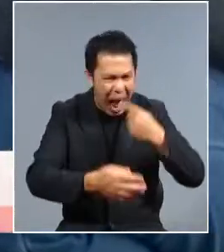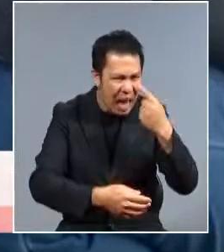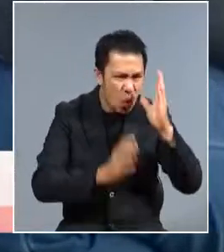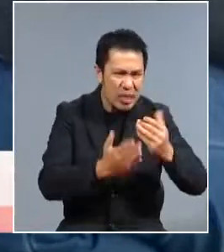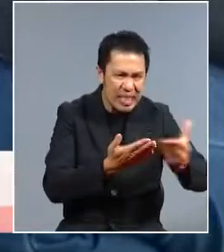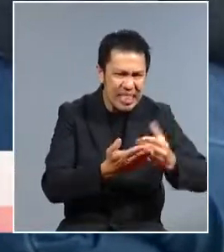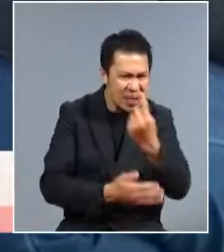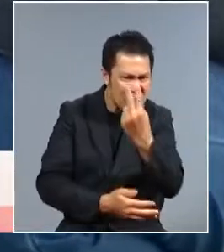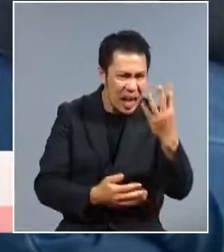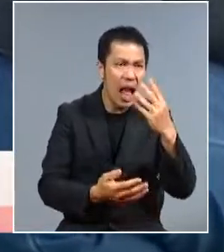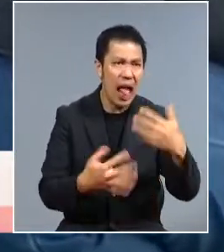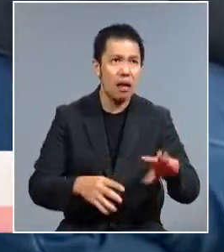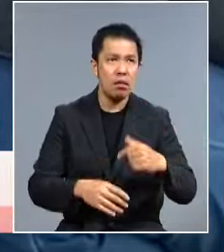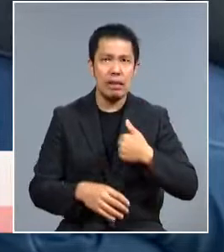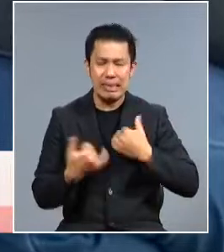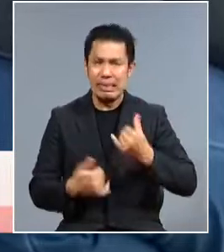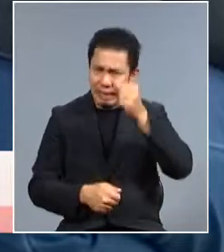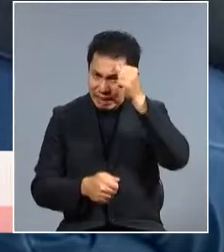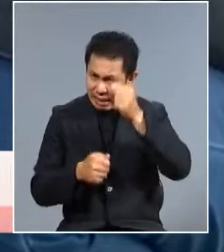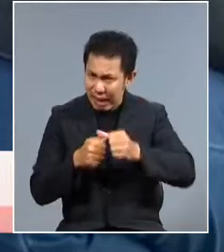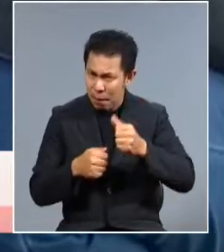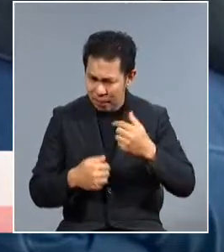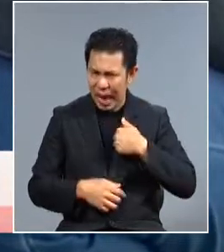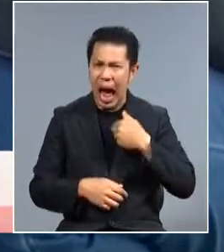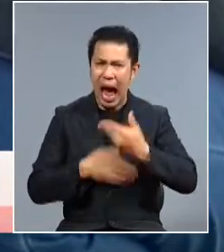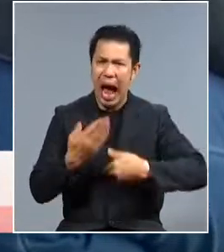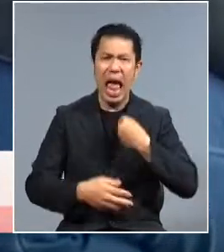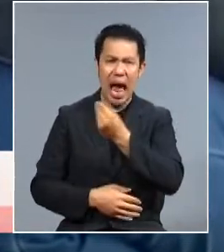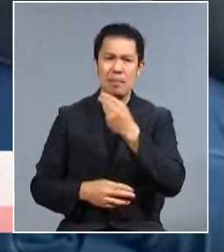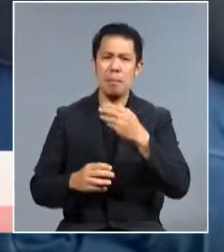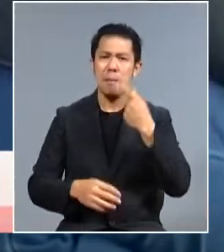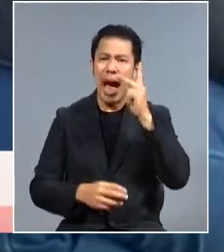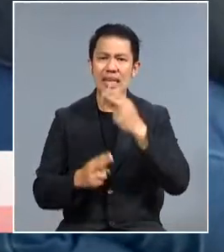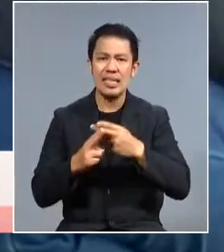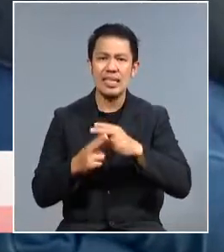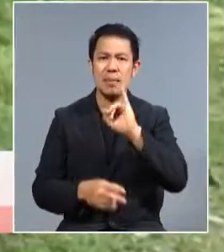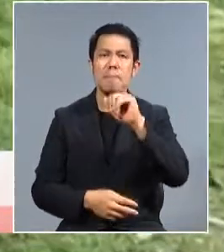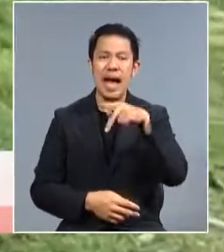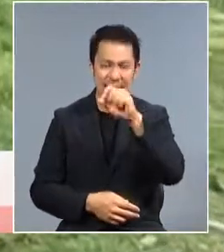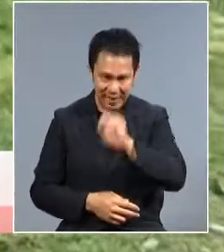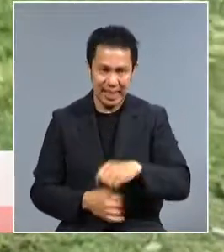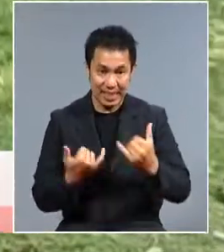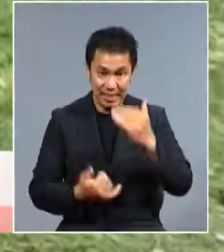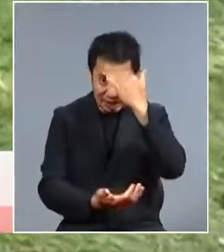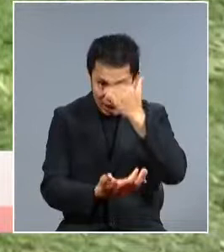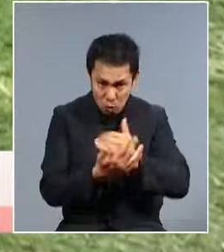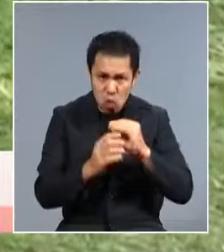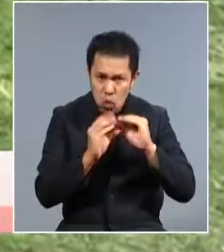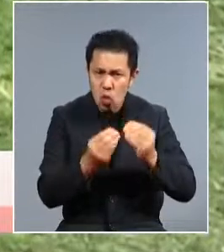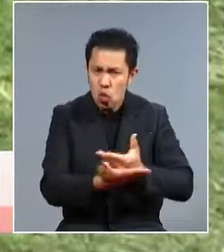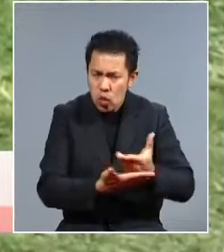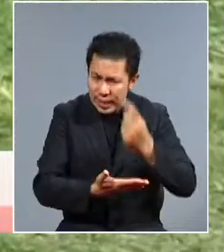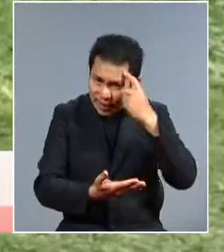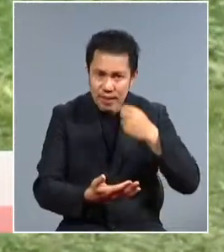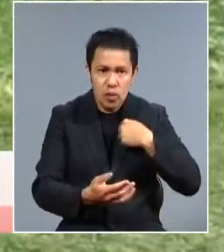แต่ล่าสุดบอกว่าจำได้ว่าขายให้ปลอดภัยจริงส่วนทางด้านคดีวันนี้ตำรวจสิ่งที่คล้ายคดีค่ะแล้วก็จะทำ